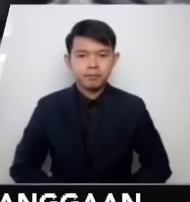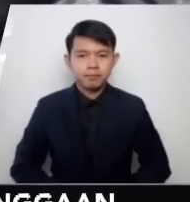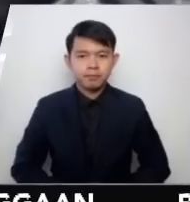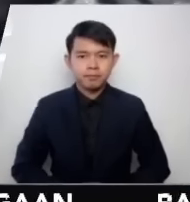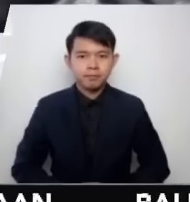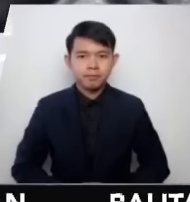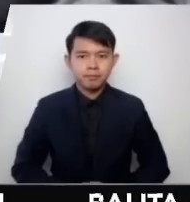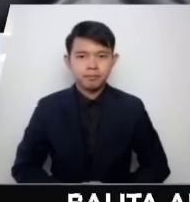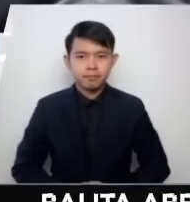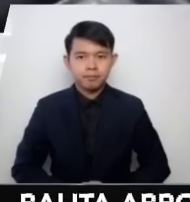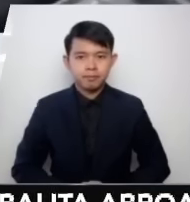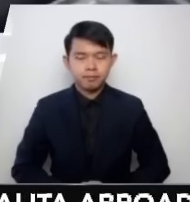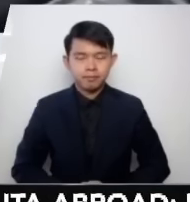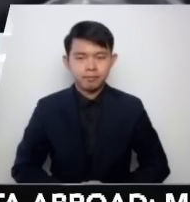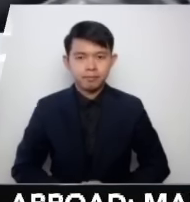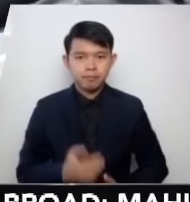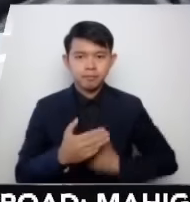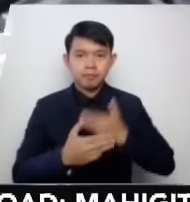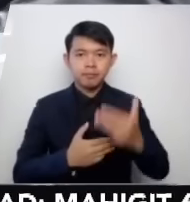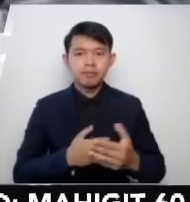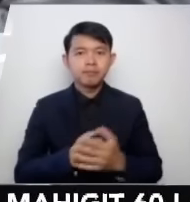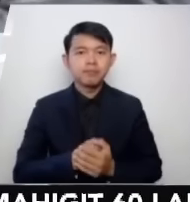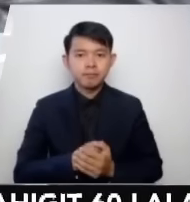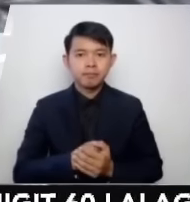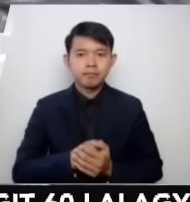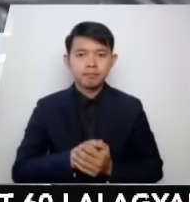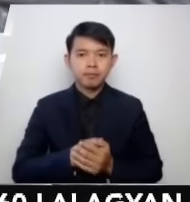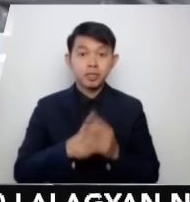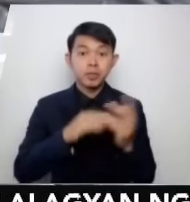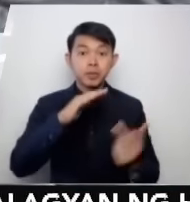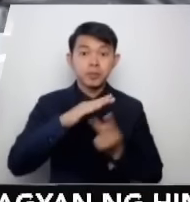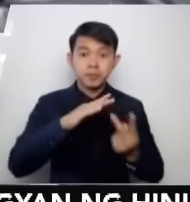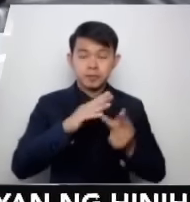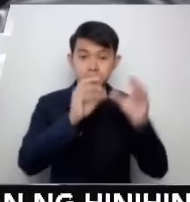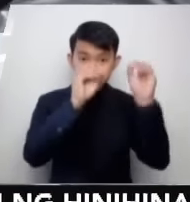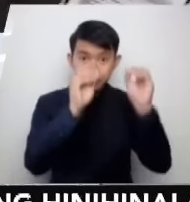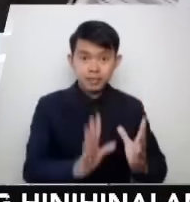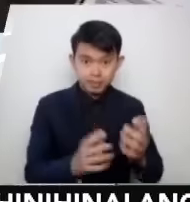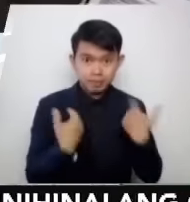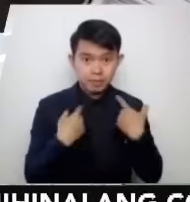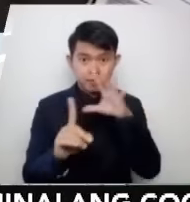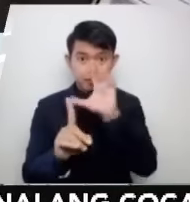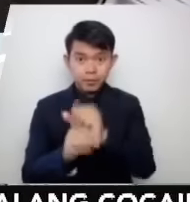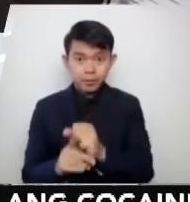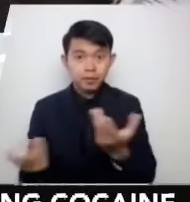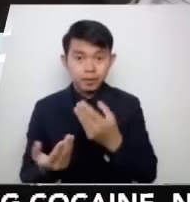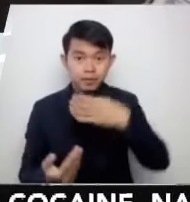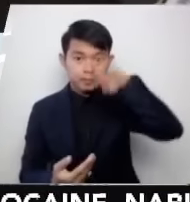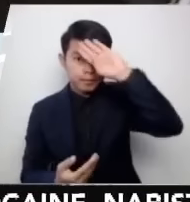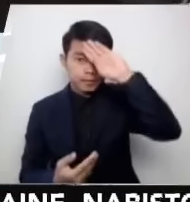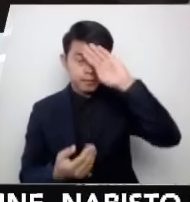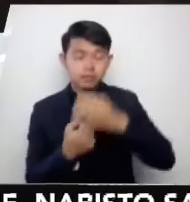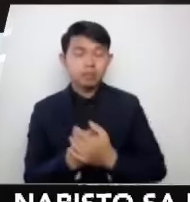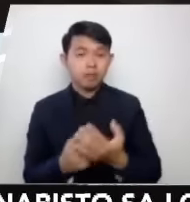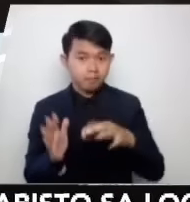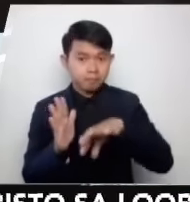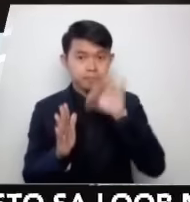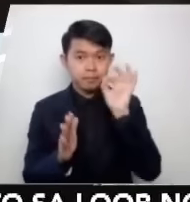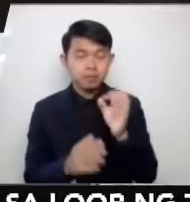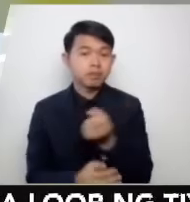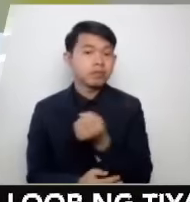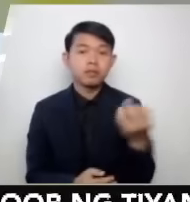Kabilang ang isang kindergarten teacher sa tatlong na aresto sa bypass operation sa Bacoor, Cavite. Nakuha sa kanilang 7 pakete ng